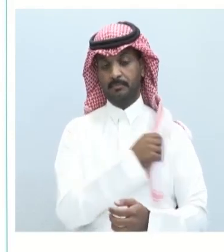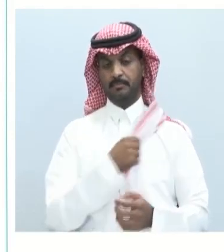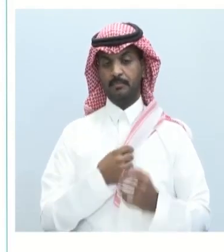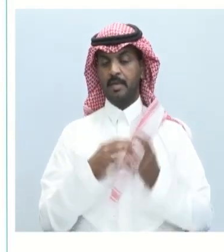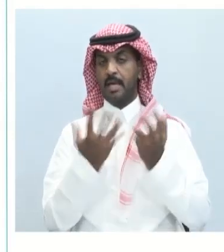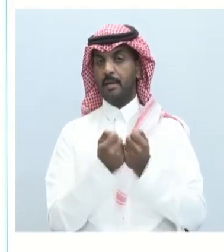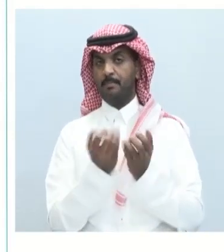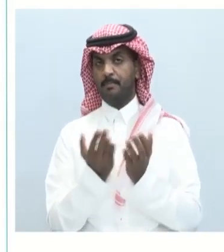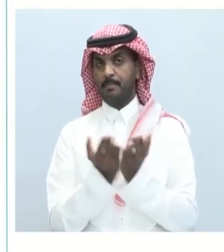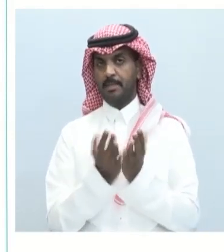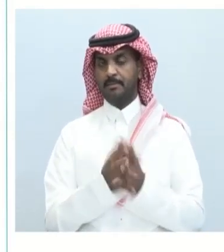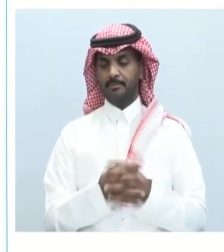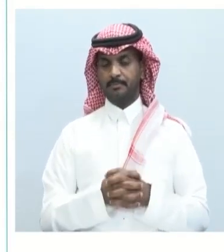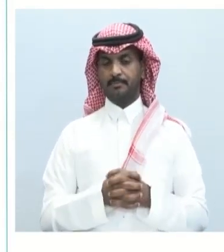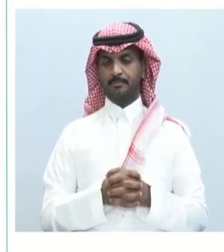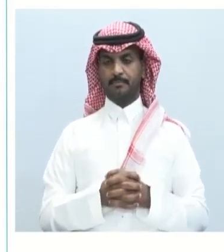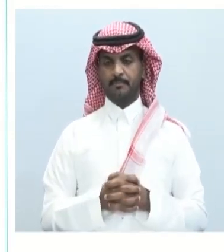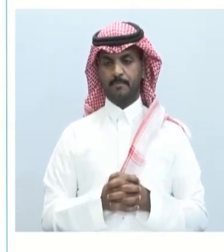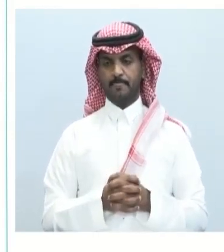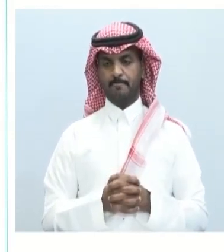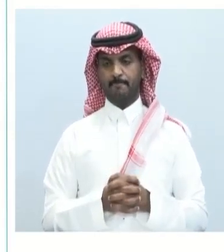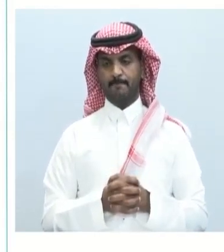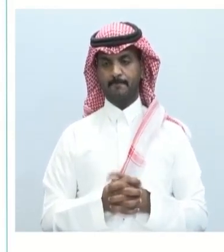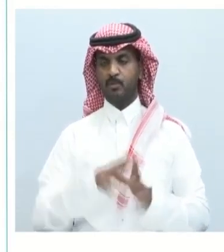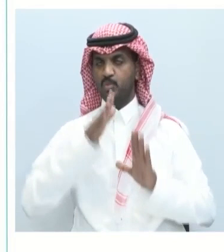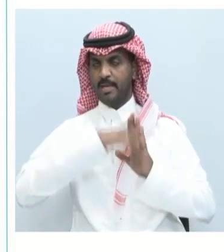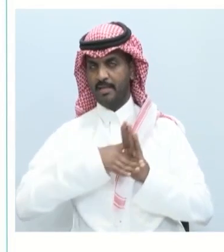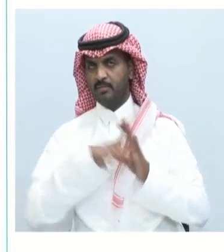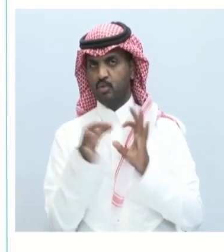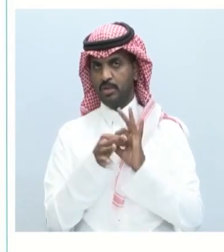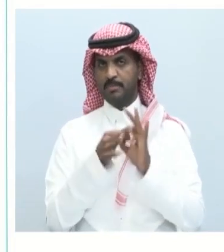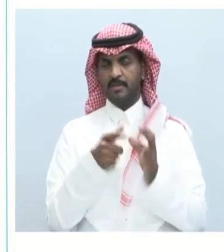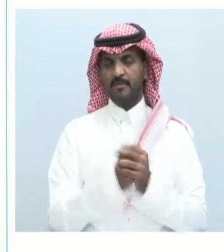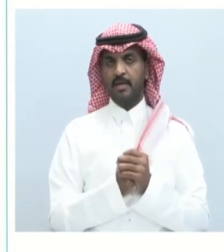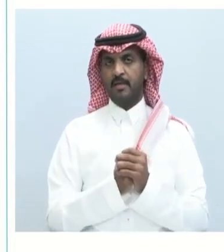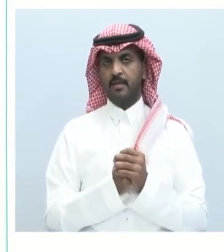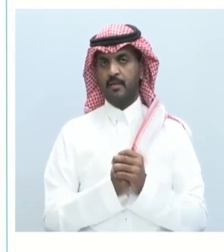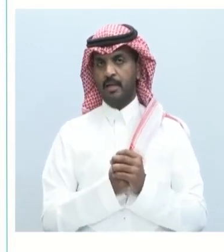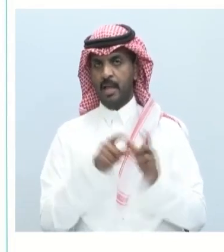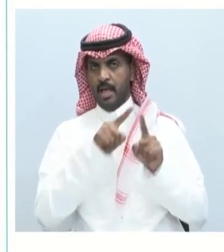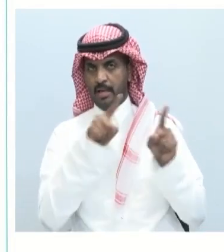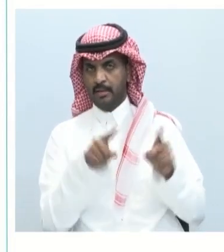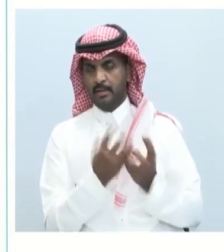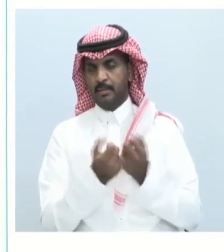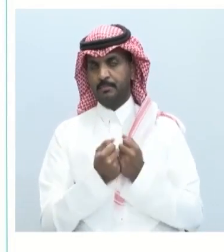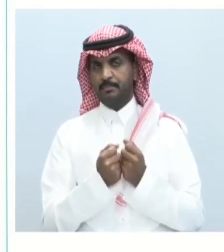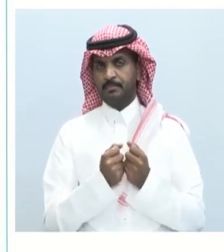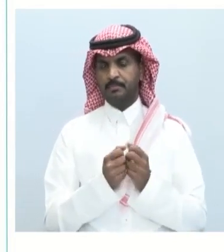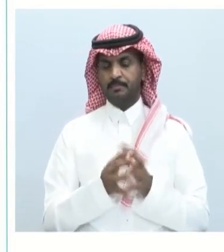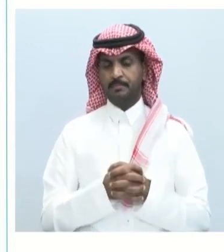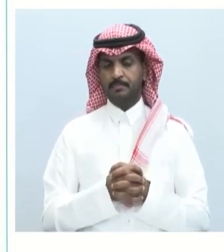سيكون البيانات المرتبطه في هذا الحقل الحقل رقم الماده